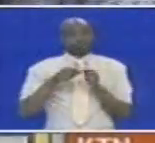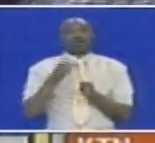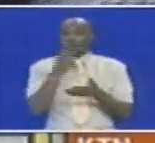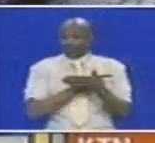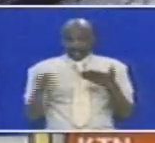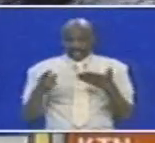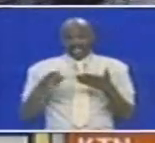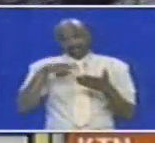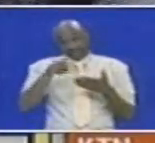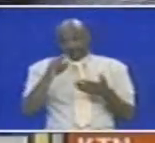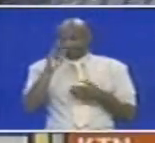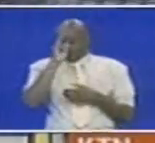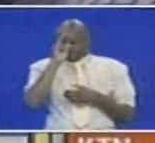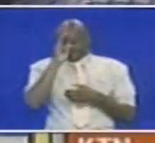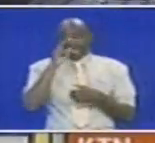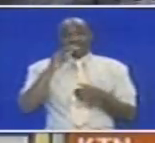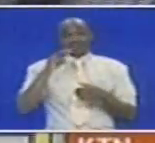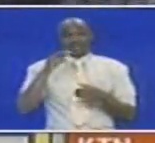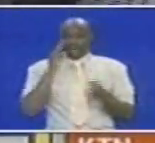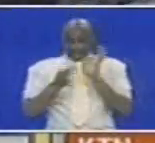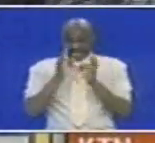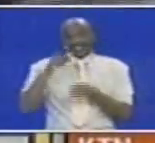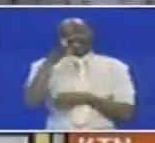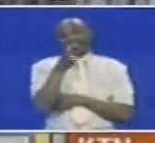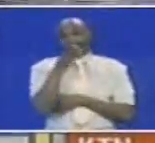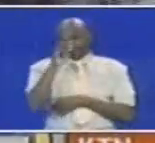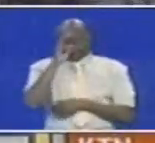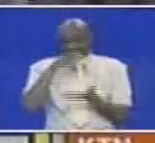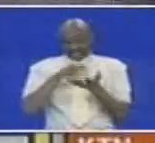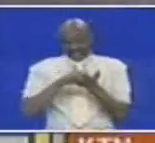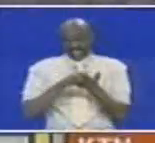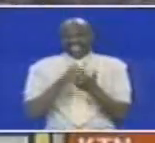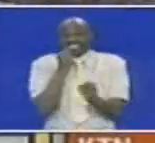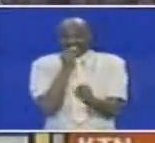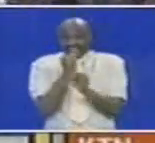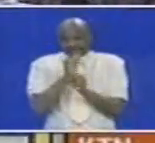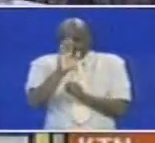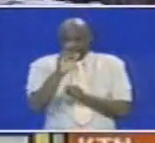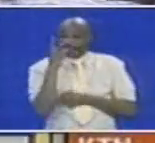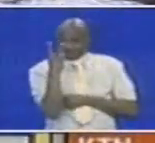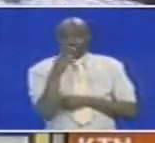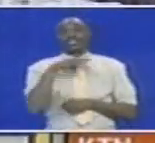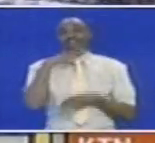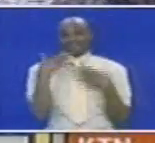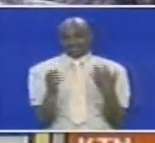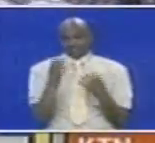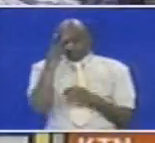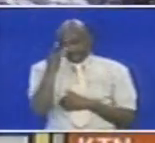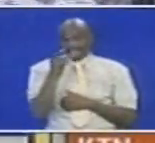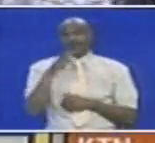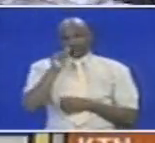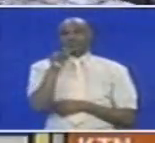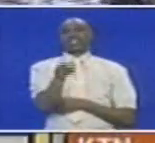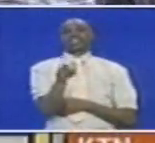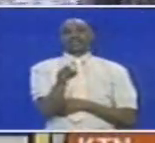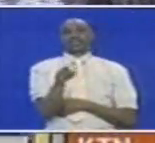kituo cha polisi cha Embakasi baada ya wafanyikazi wake wawili kufariki mwishoni mwa juma kutokana na kunywa pombe inayosemekana kutoka hapa.